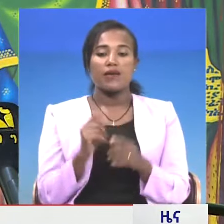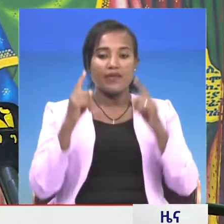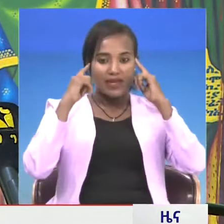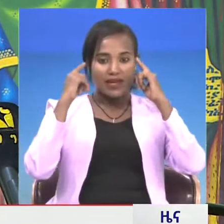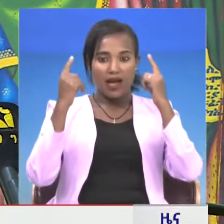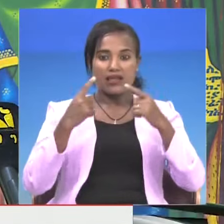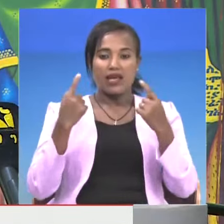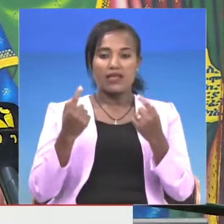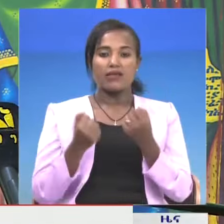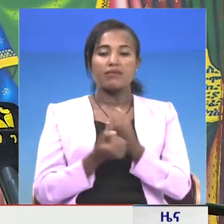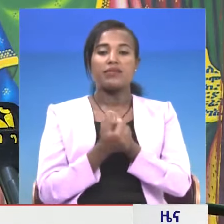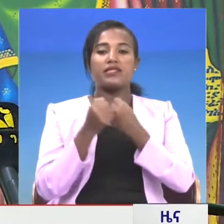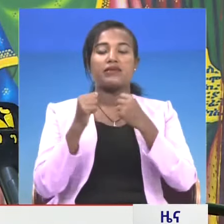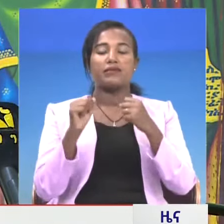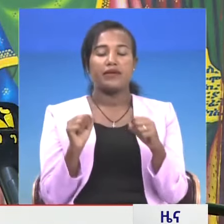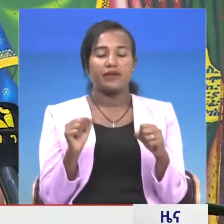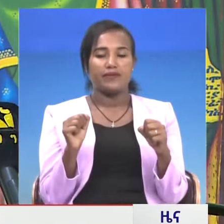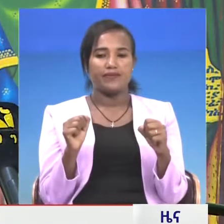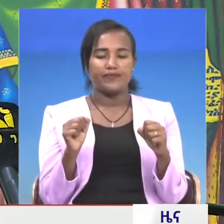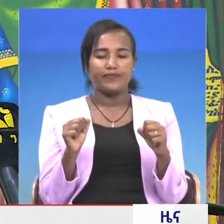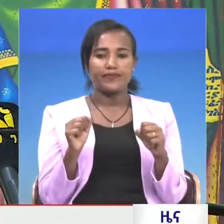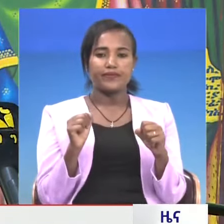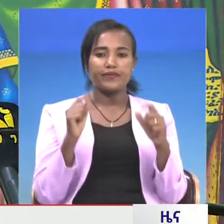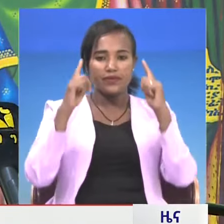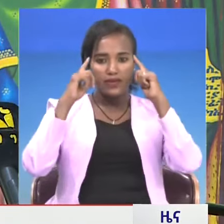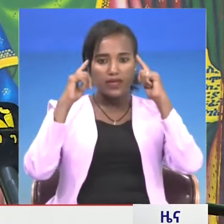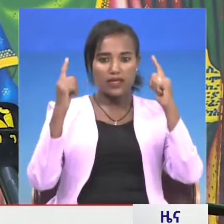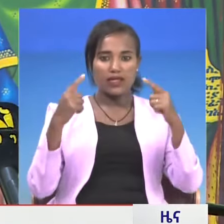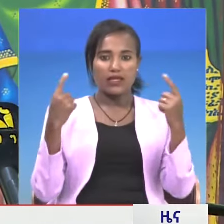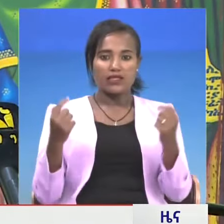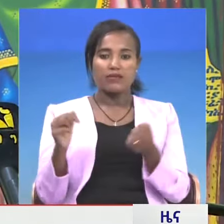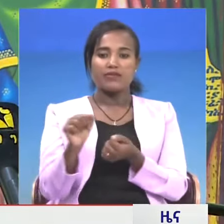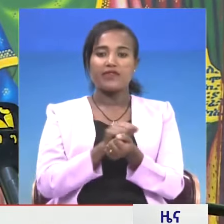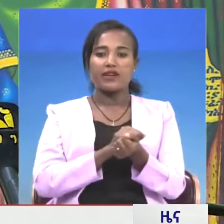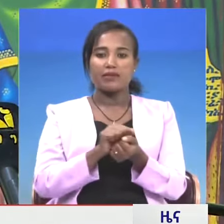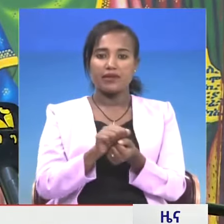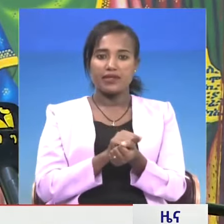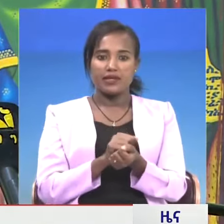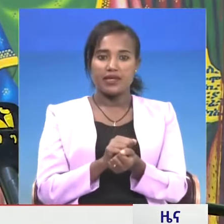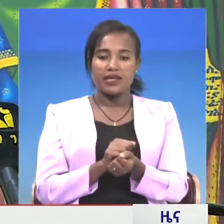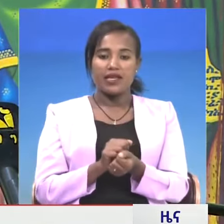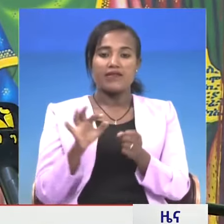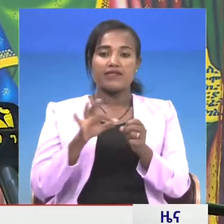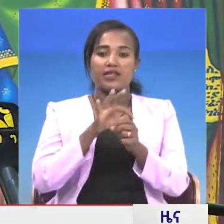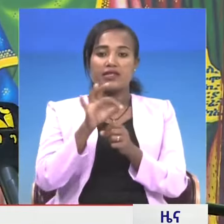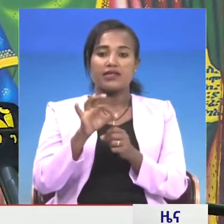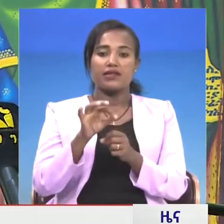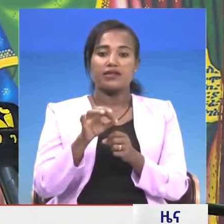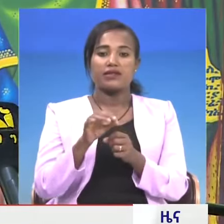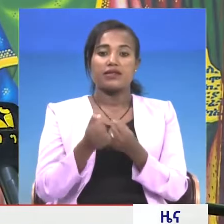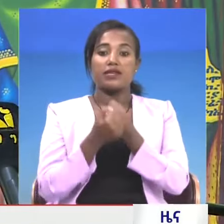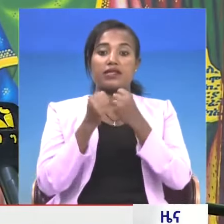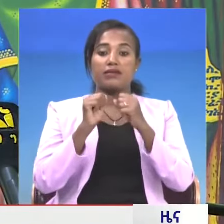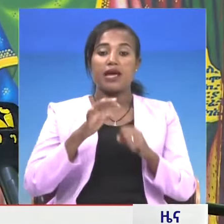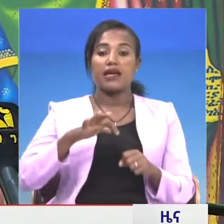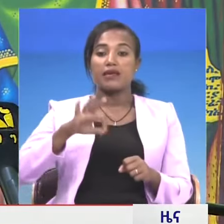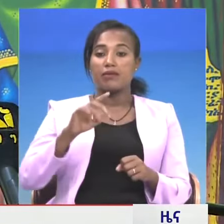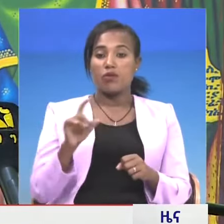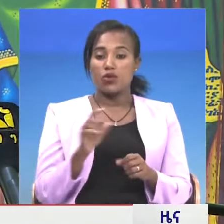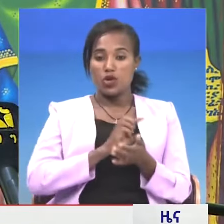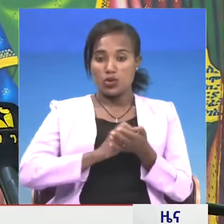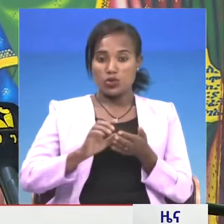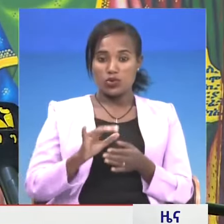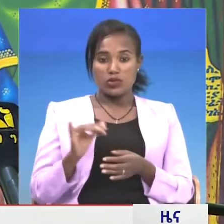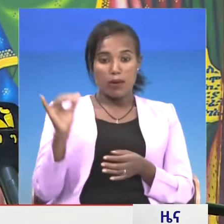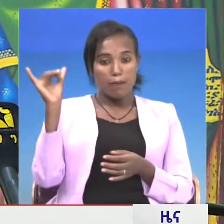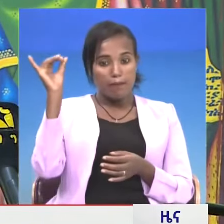ደዌ የምንፈወስበት፣ ኃጢአታችን የሚሰረይበት፣ ድህነተ ነፍስን የምናገኝበት በመሆኑ ቅዱስ